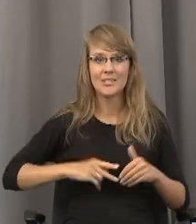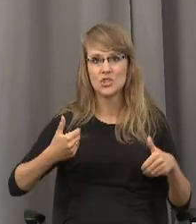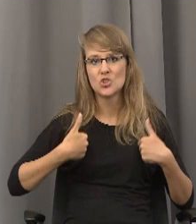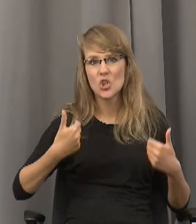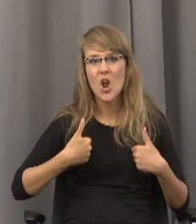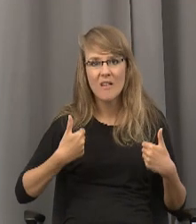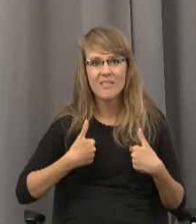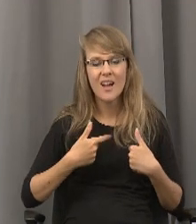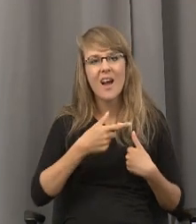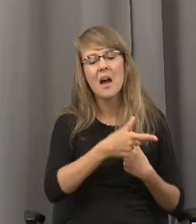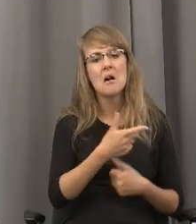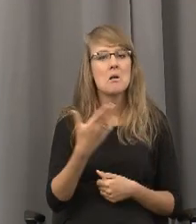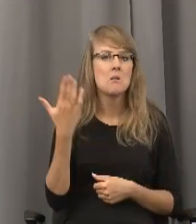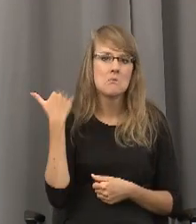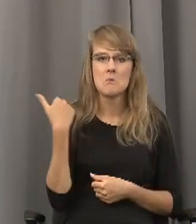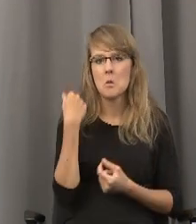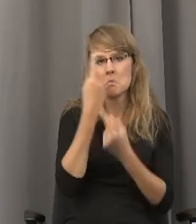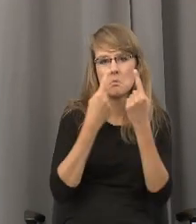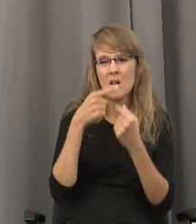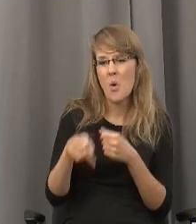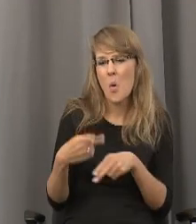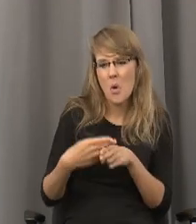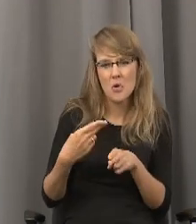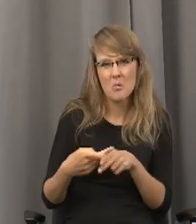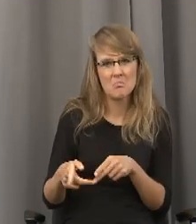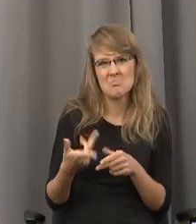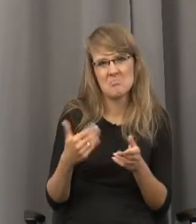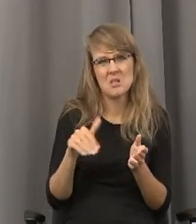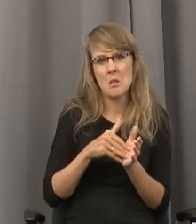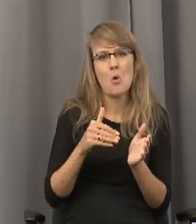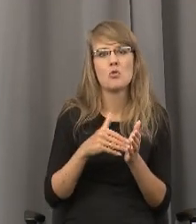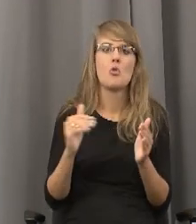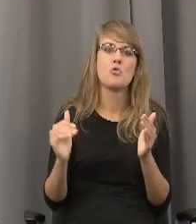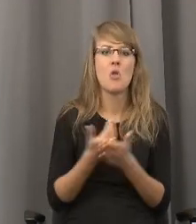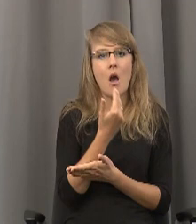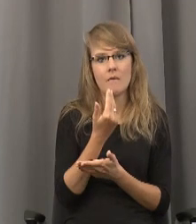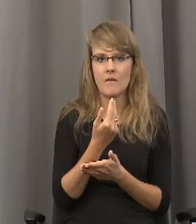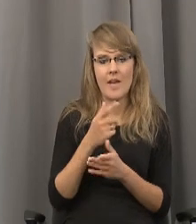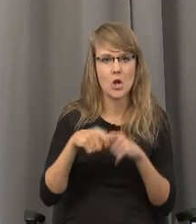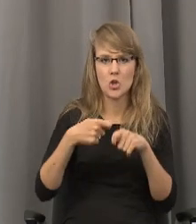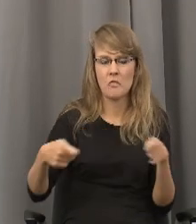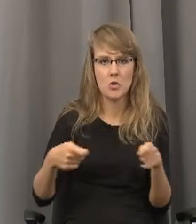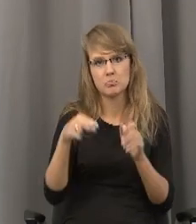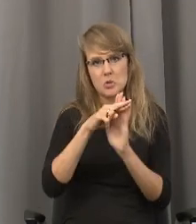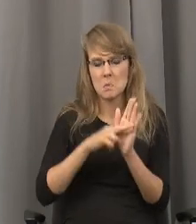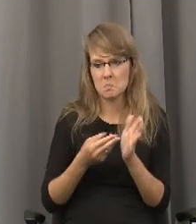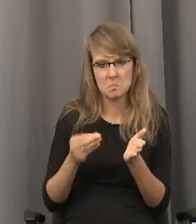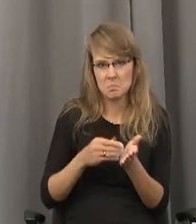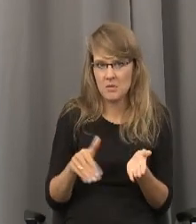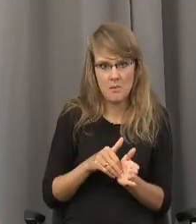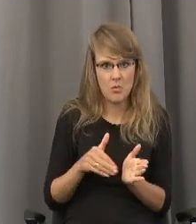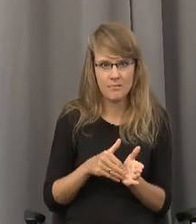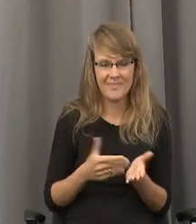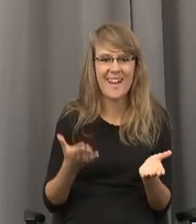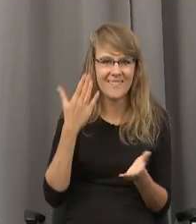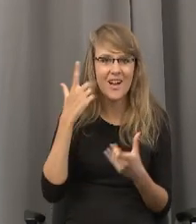konsekwentnie stał dotychczas na stanowisku, że ta choroba nie wymaga rozwiązań innych niż dotychczas funkcjonujące. Wiadomo, że osoby chore na